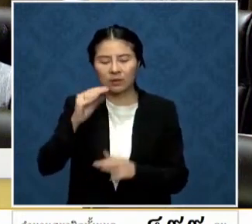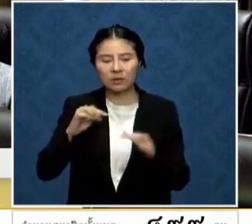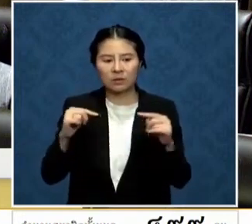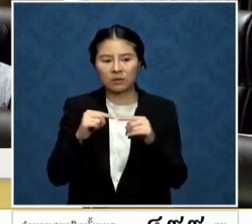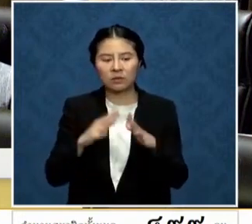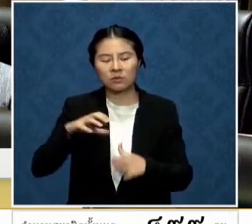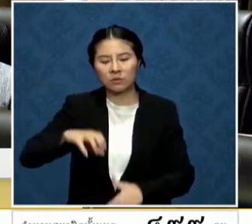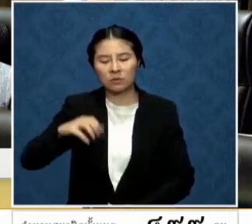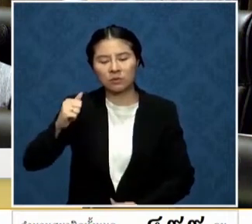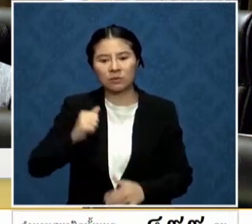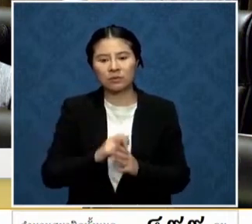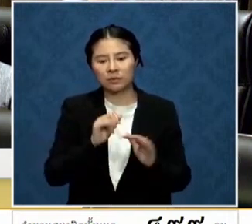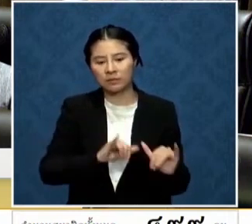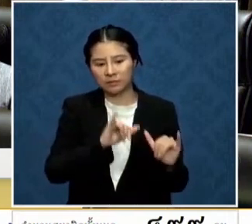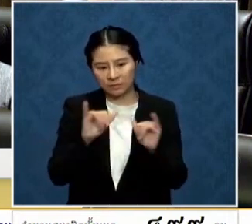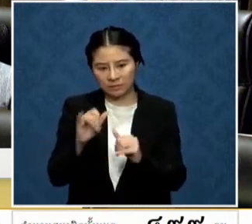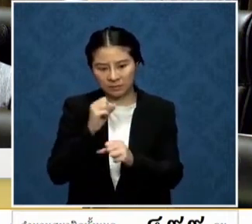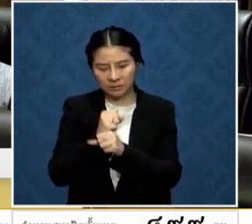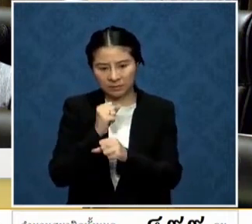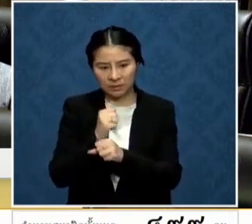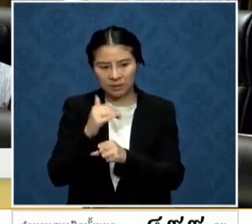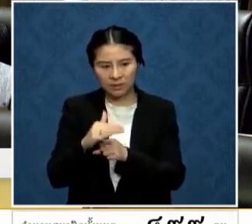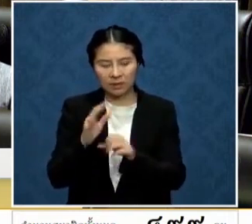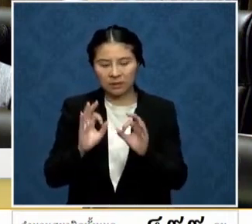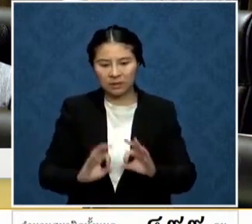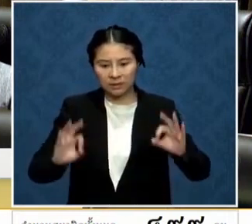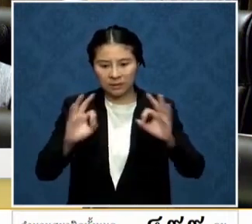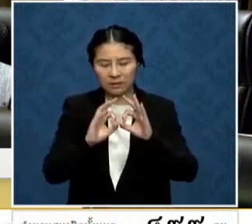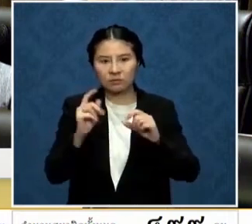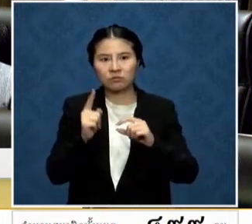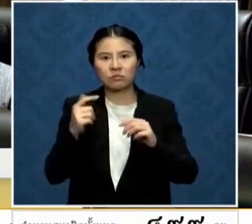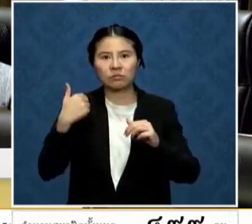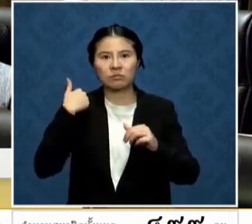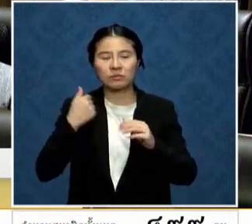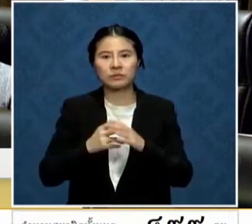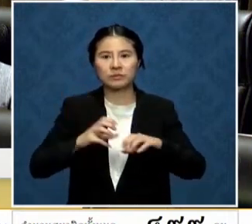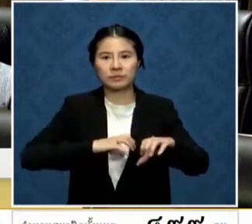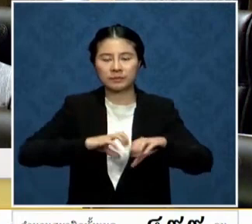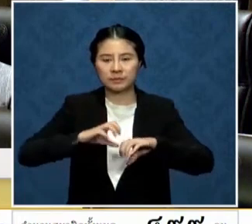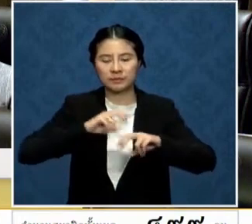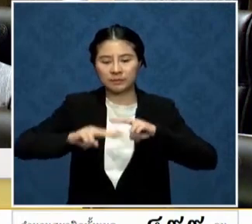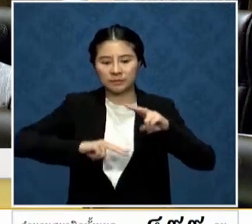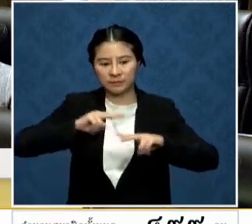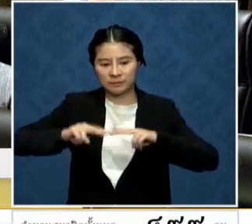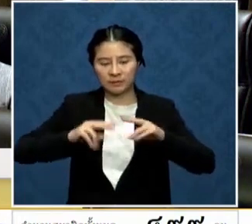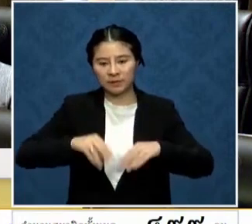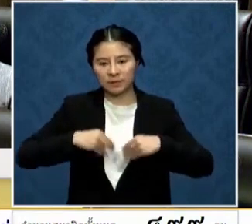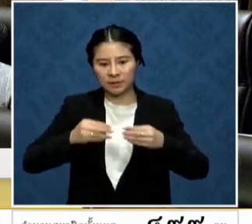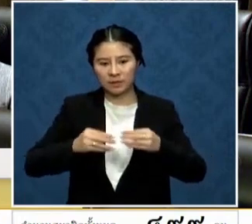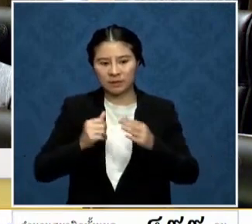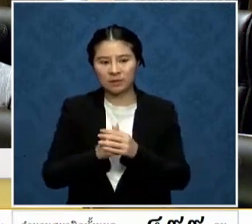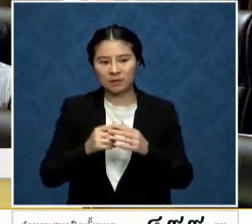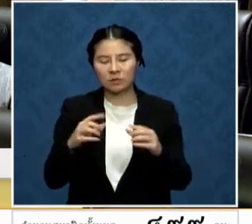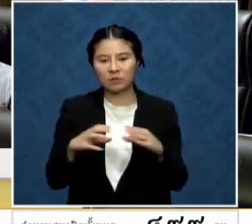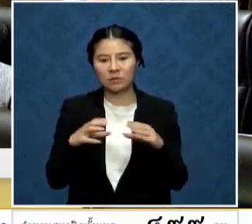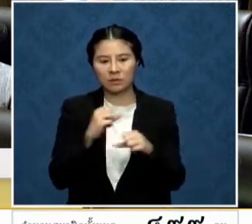เมืองไม่สามารถย้ายเข้าป่าไปหาอาหารการกินตามปกติได้จำเป็นต้องหาที่ที่เหมาะสมในการบริหารจัดการแลแลดูแลให้การมีส่วนร่วม